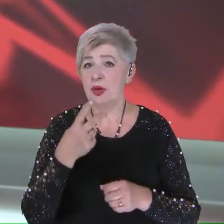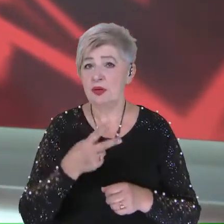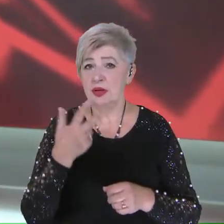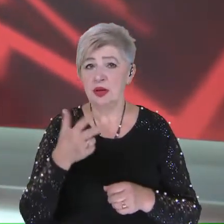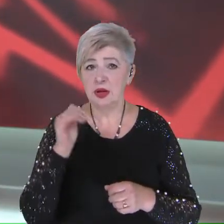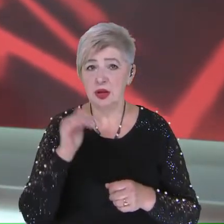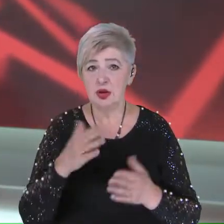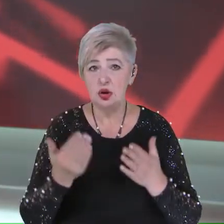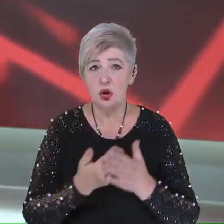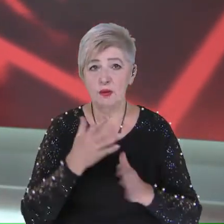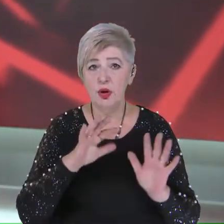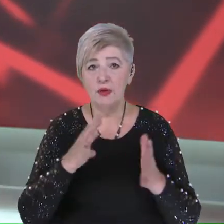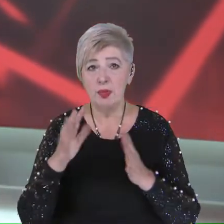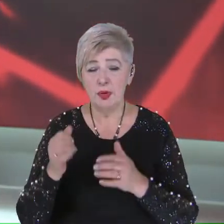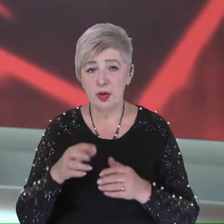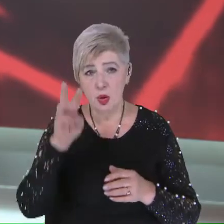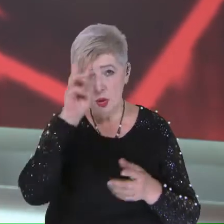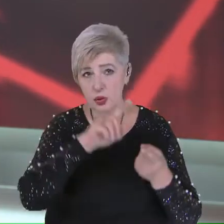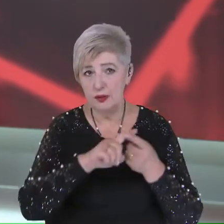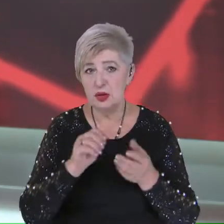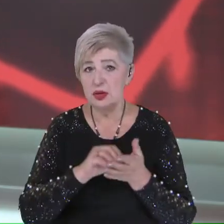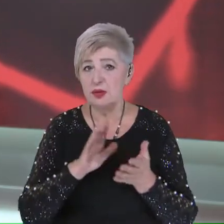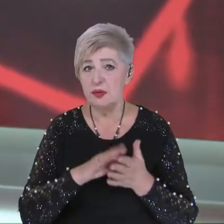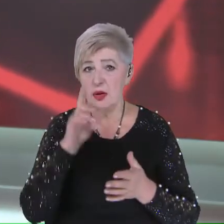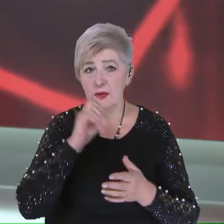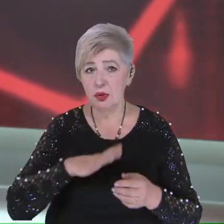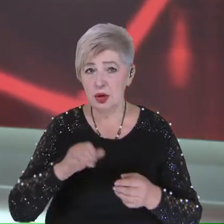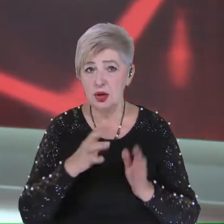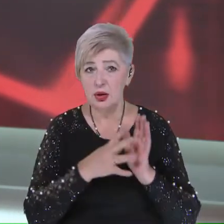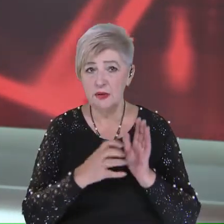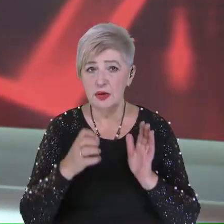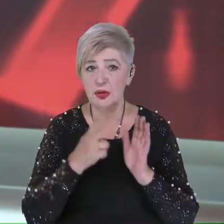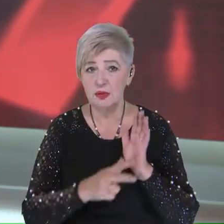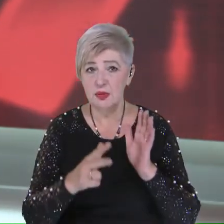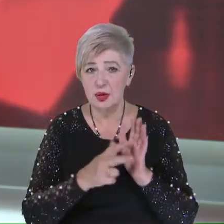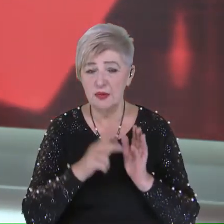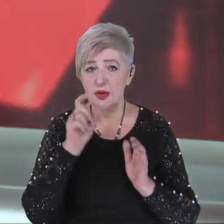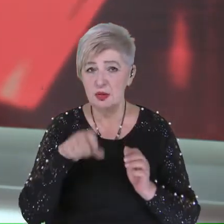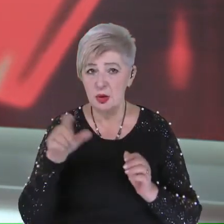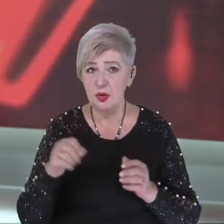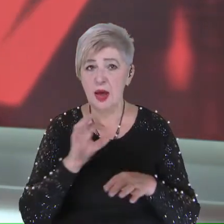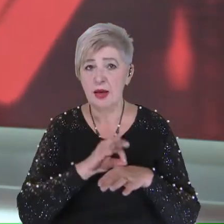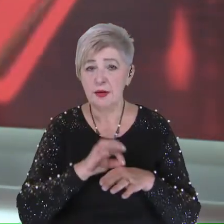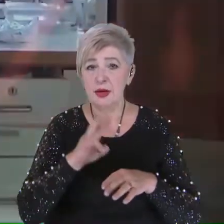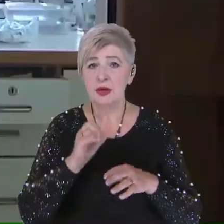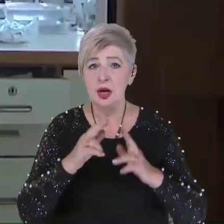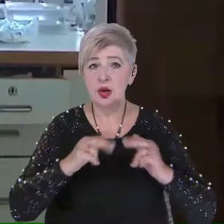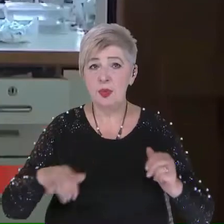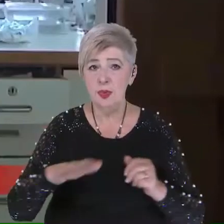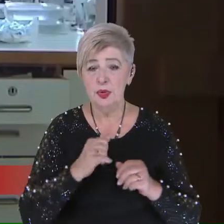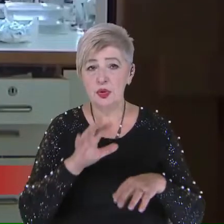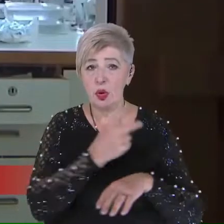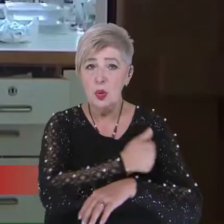23 тисячі нових випадків коронавірусу зафіксували в Україні. 988 людей захворіли на Дніпропетровщині. У